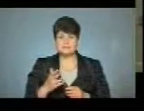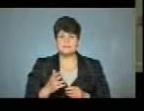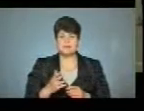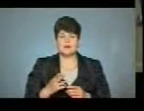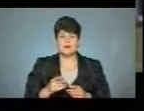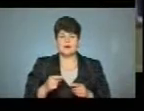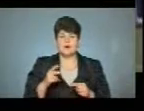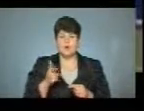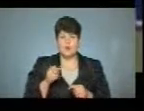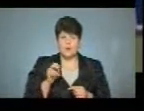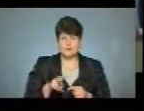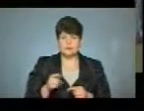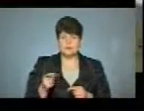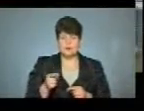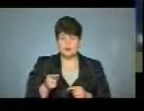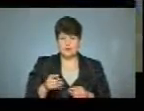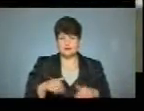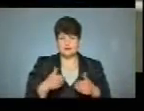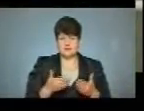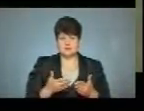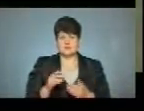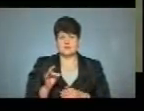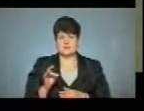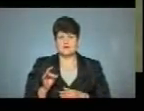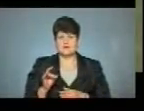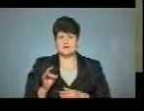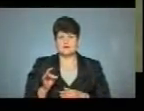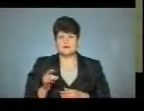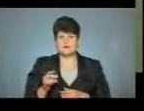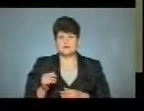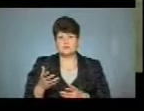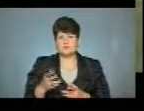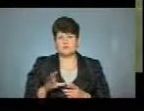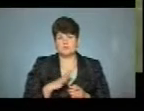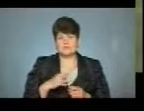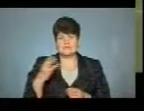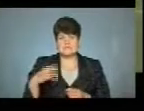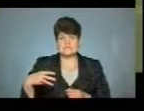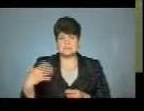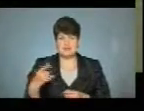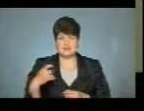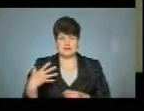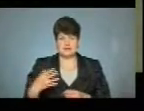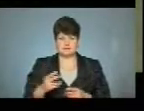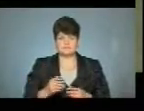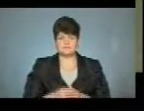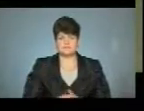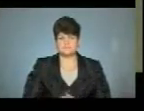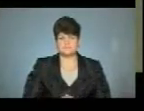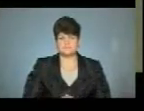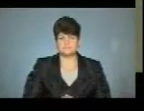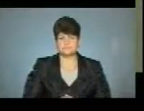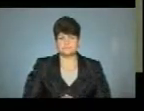Гол тернополянам забив капітан німецької команди Ролф. Тайми матчу тривали по 35 хвилин.